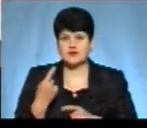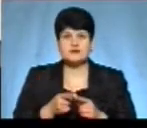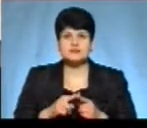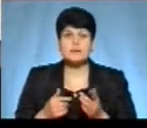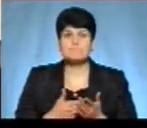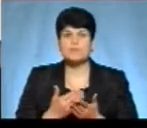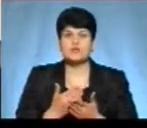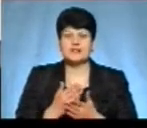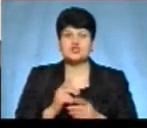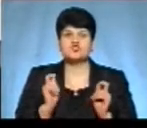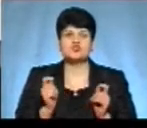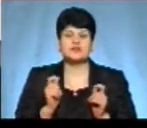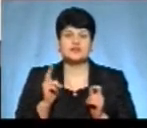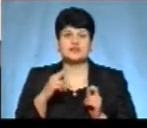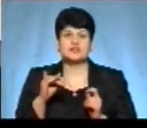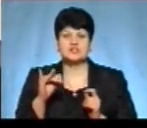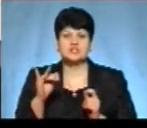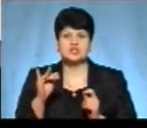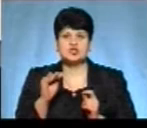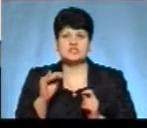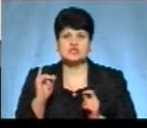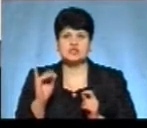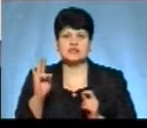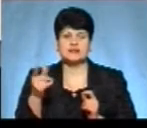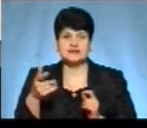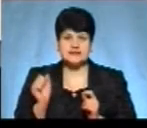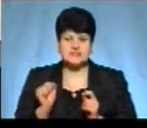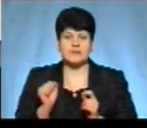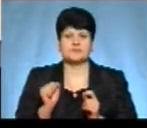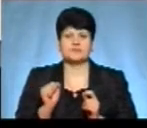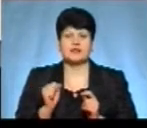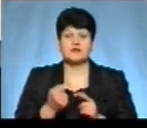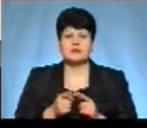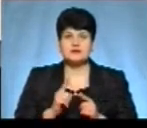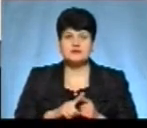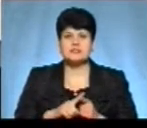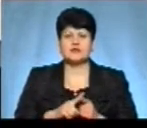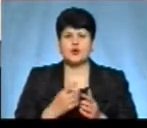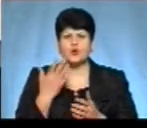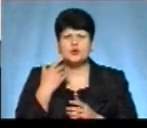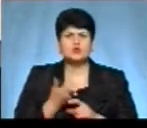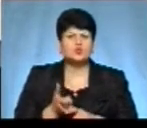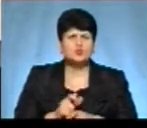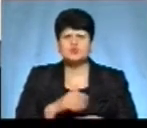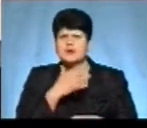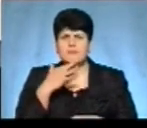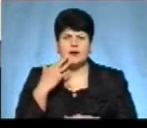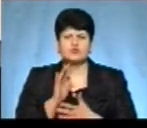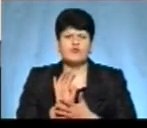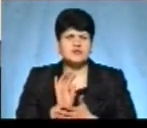політична джинса, так званих, в обласних і в районних засобах масової інформації, в газетах, так, коли дуже багато